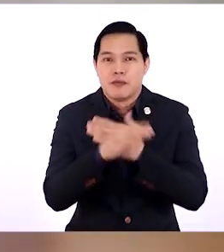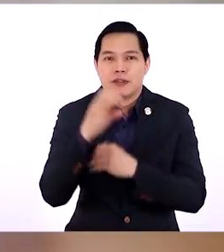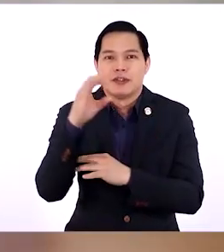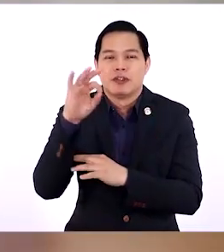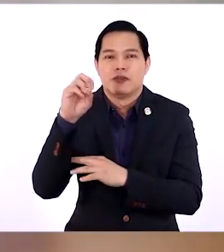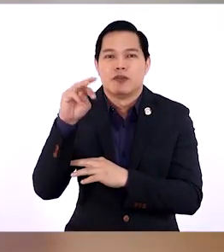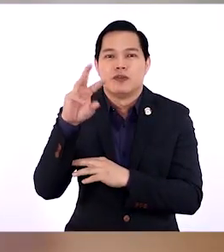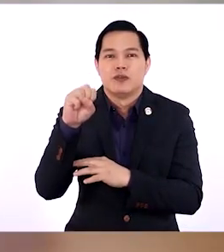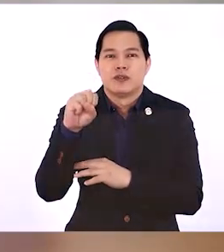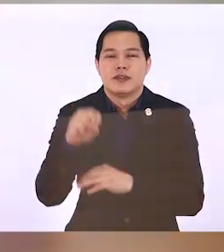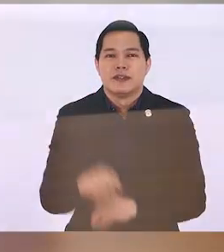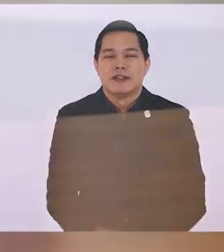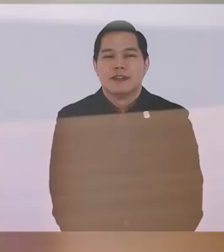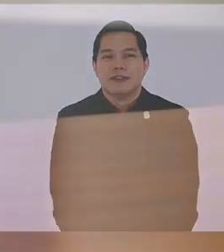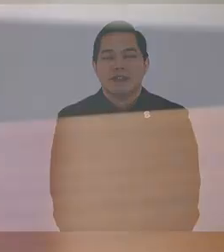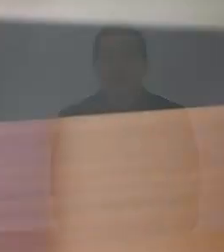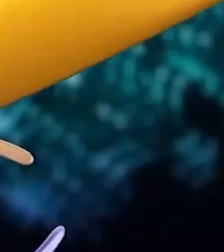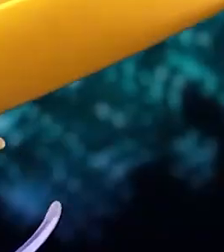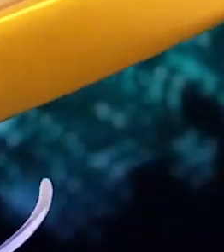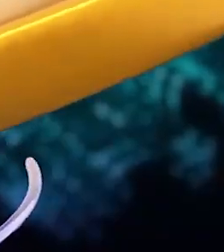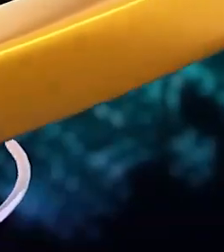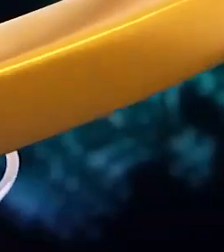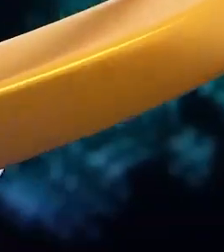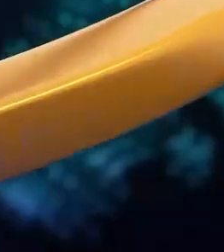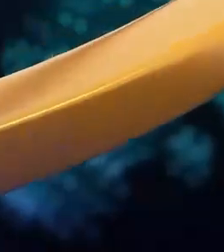Magbabalik pa po ang CFO News.